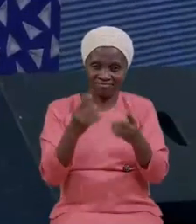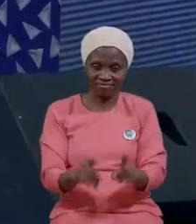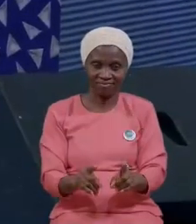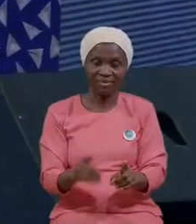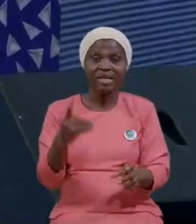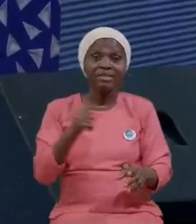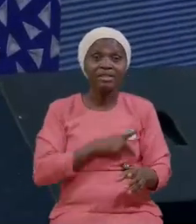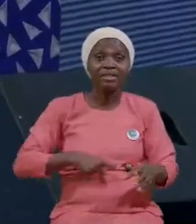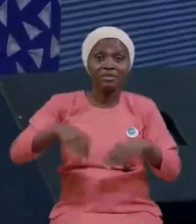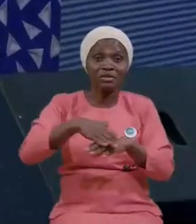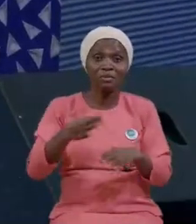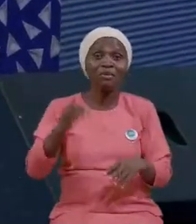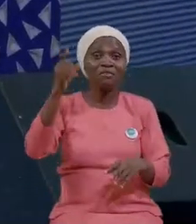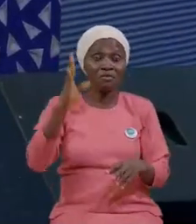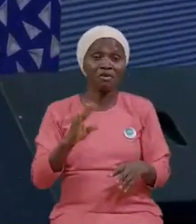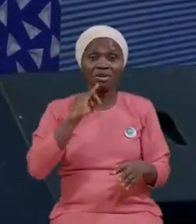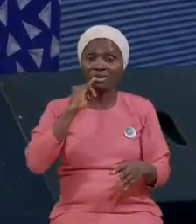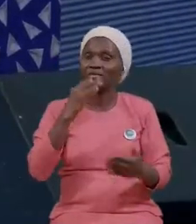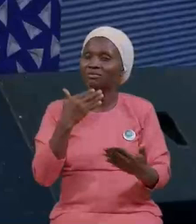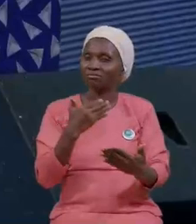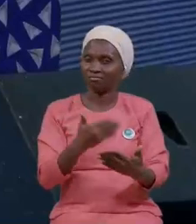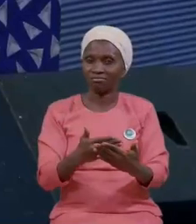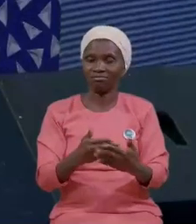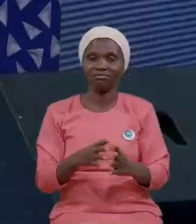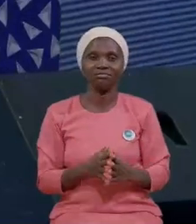Le royaume de Dieu est proche.